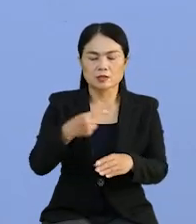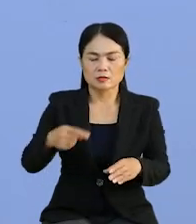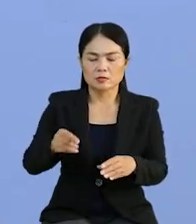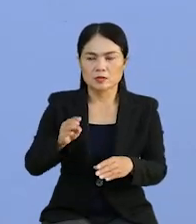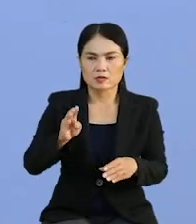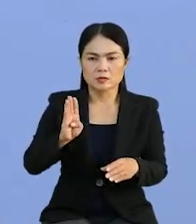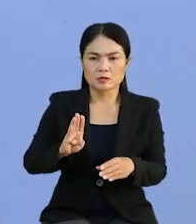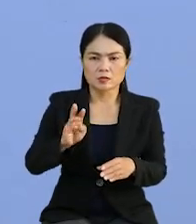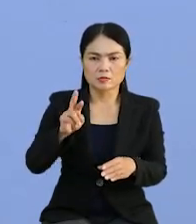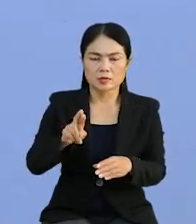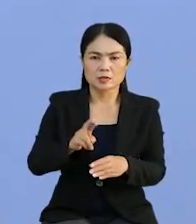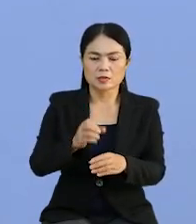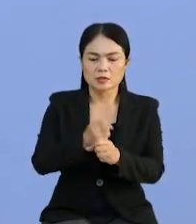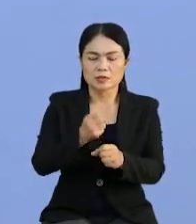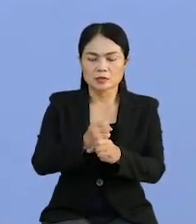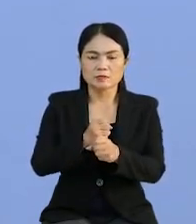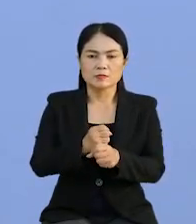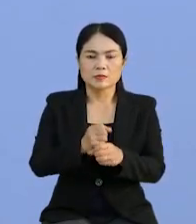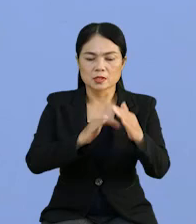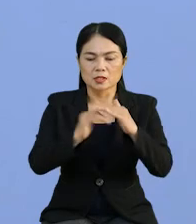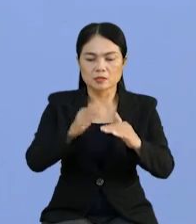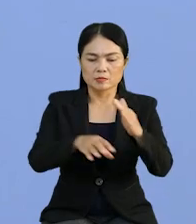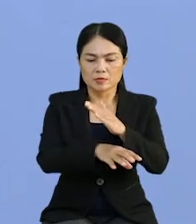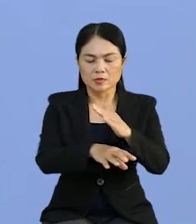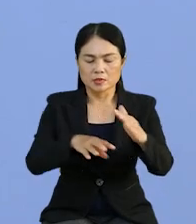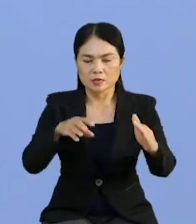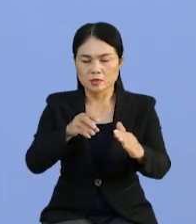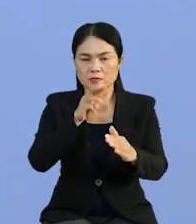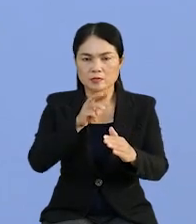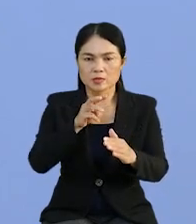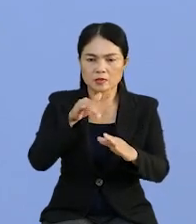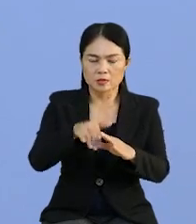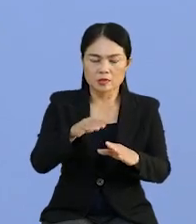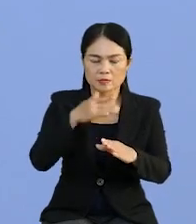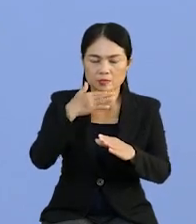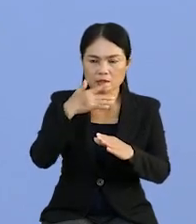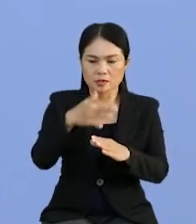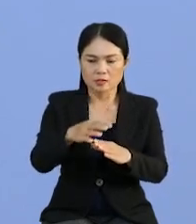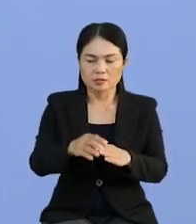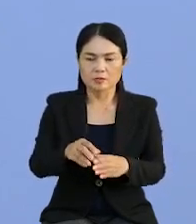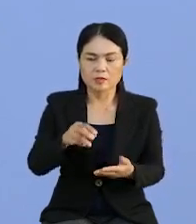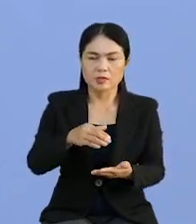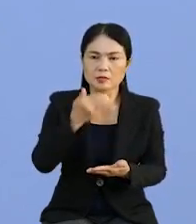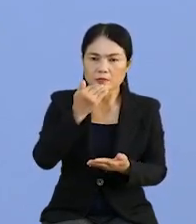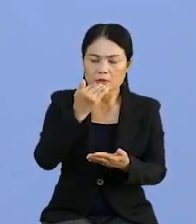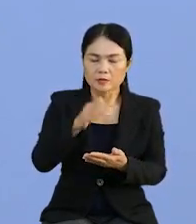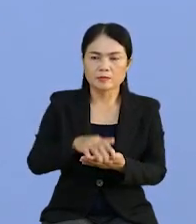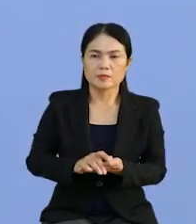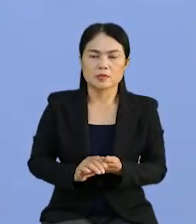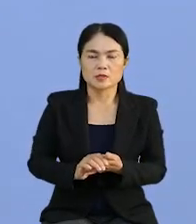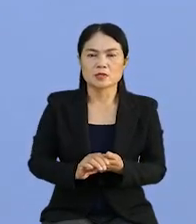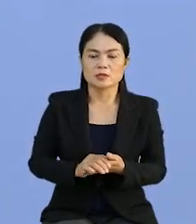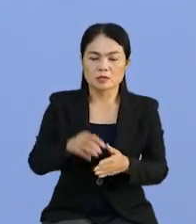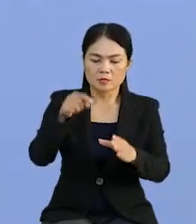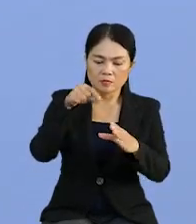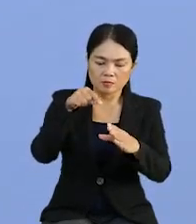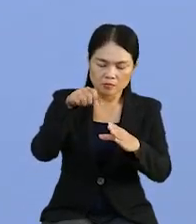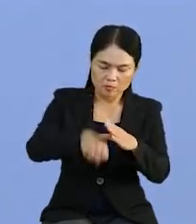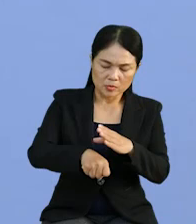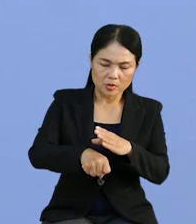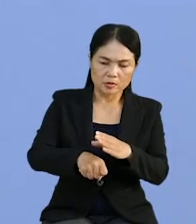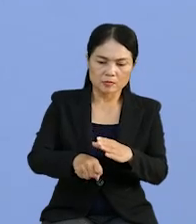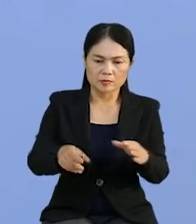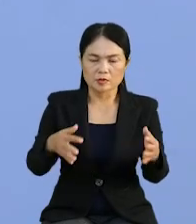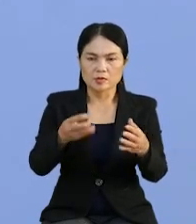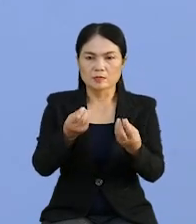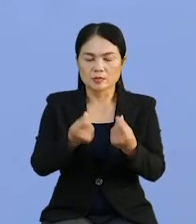ร์เรลเกทัวสำนองบอมเปล่งขนมตึกสมดหรือตึกซับเกบกตมลูกใดมันเจียดดักดอยฉล